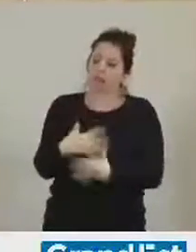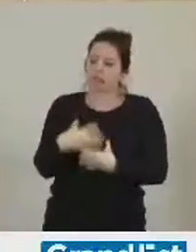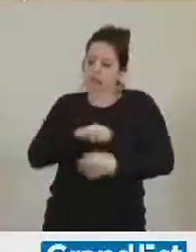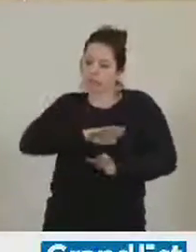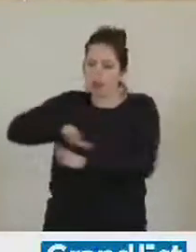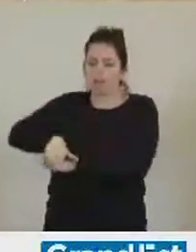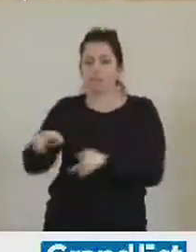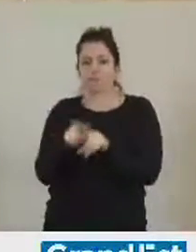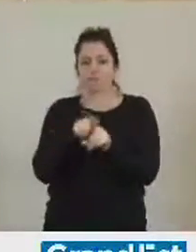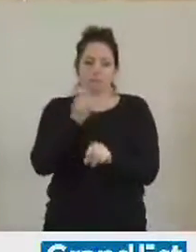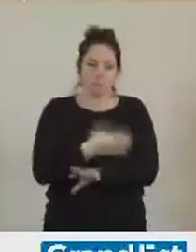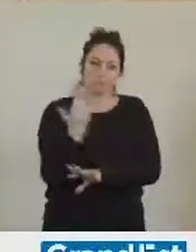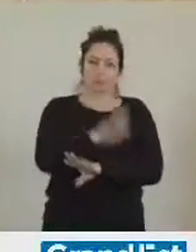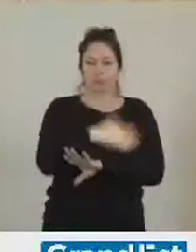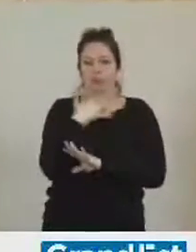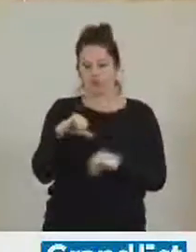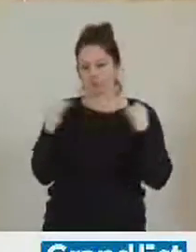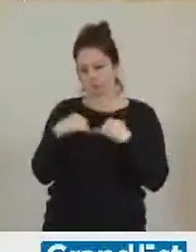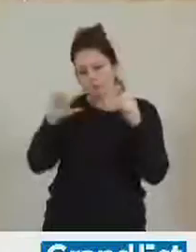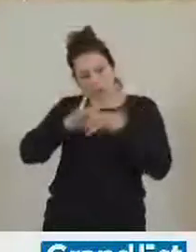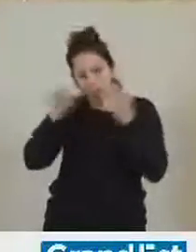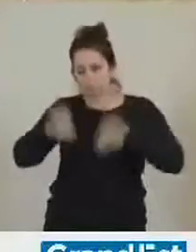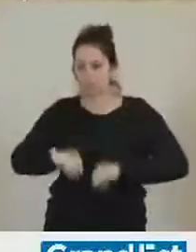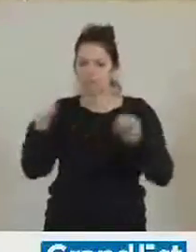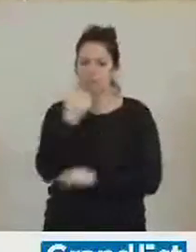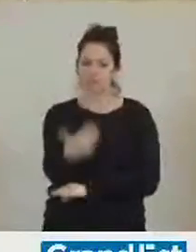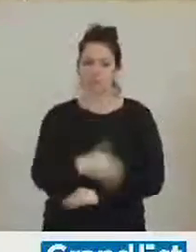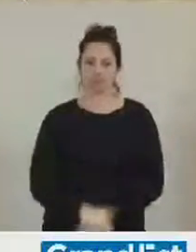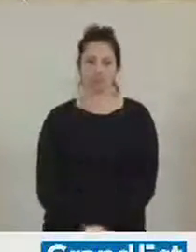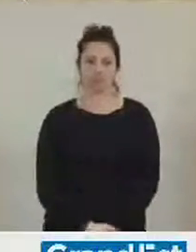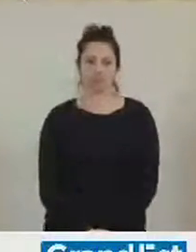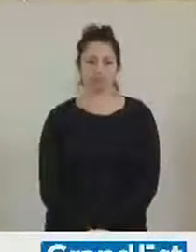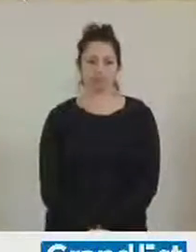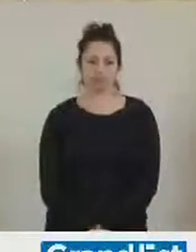réaffirmer que la jeunesse, c'est l'âge des possibles. Je vous remercie. Merci.